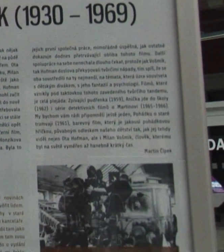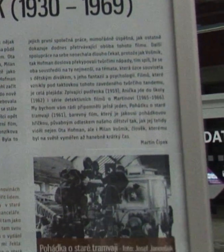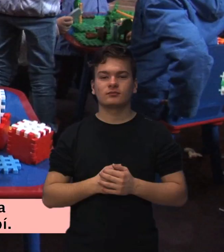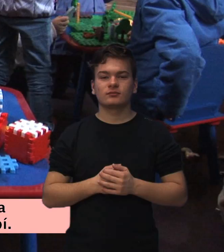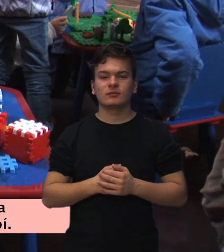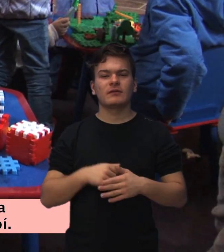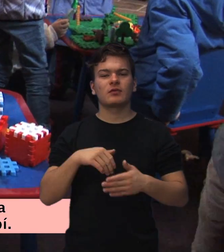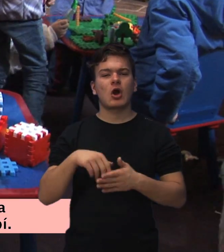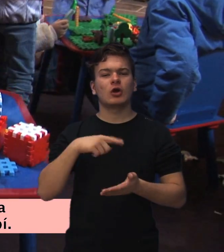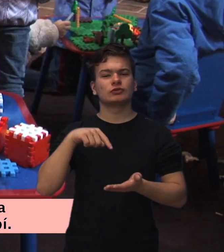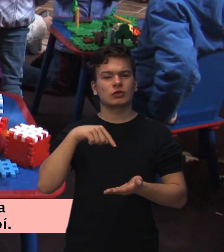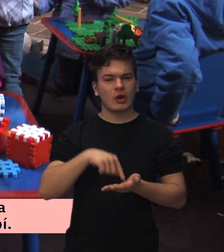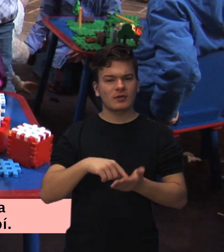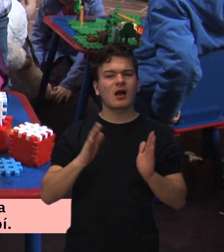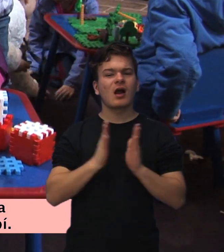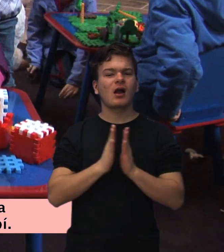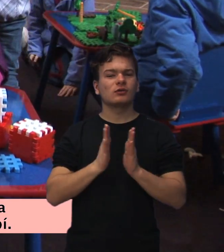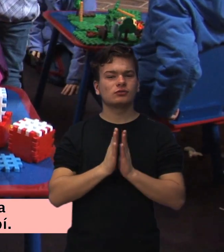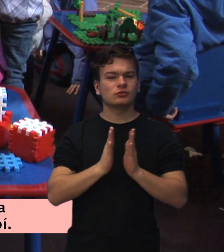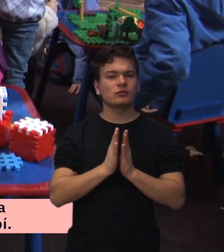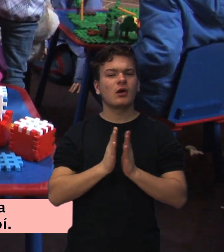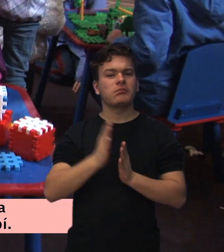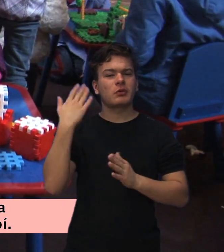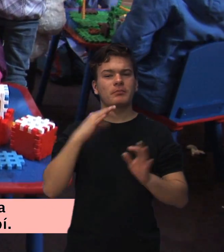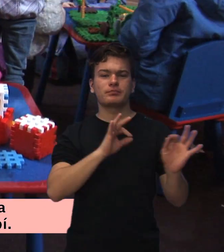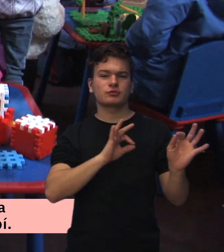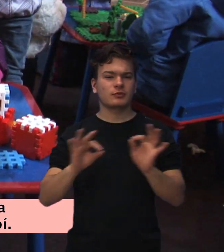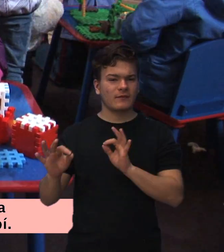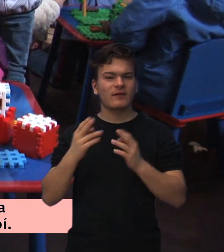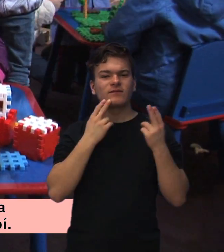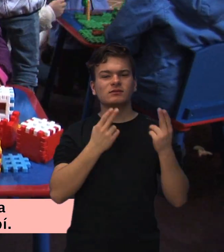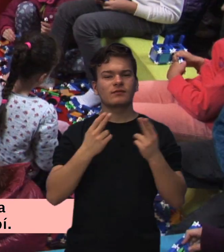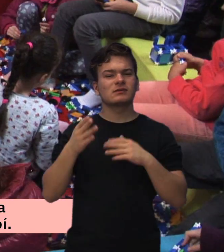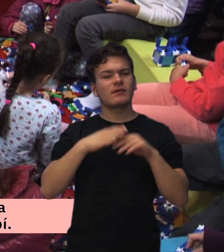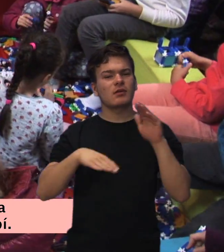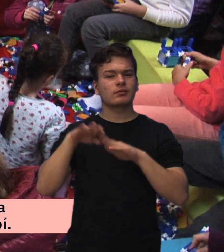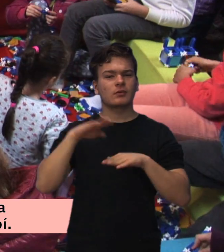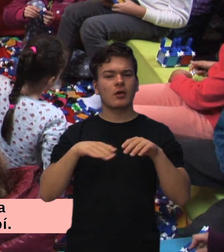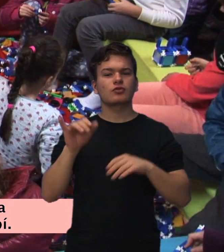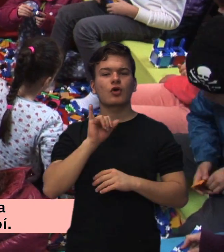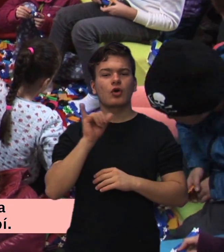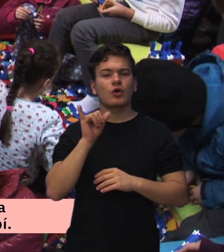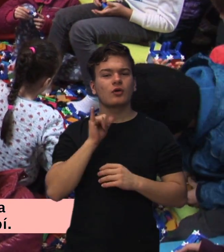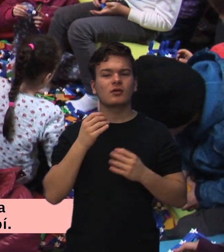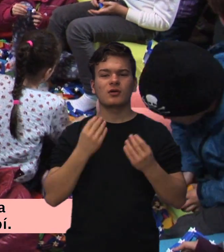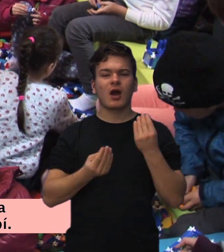Má někdo příliš Tyhle